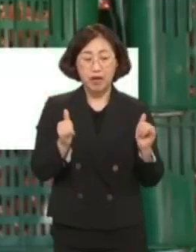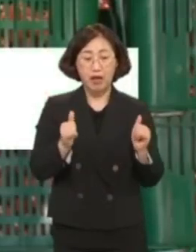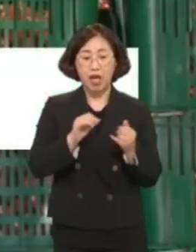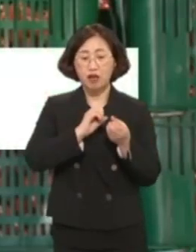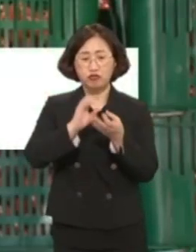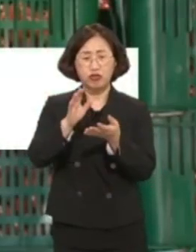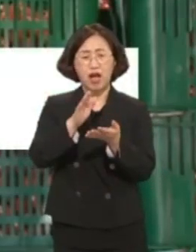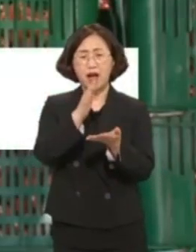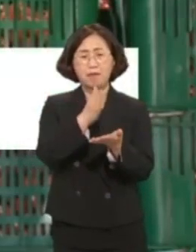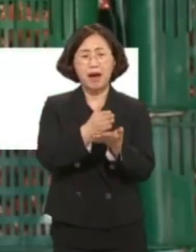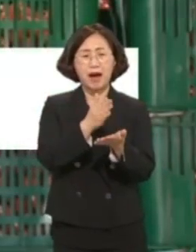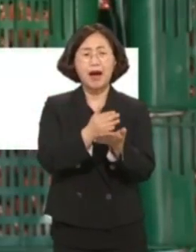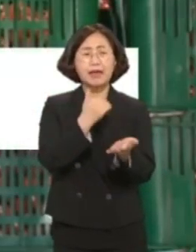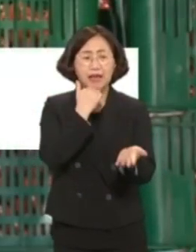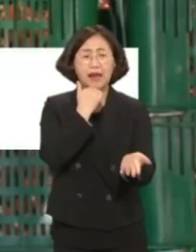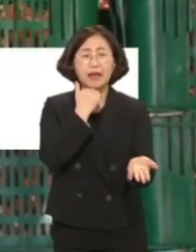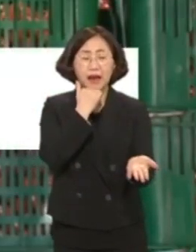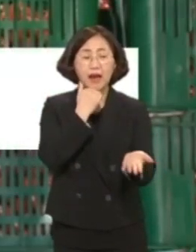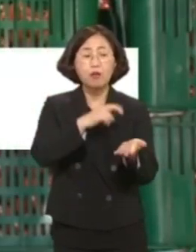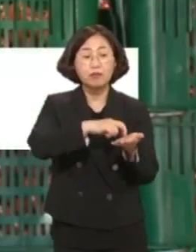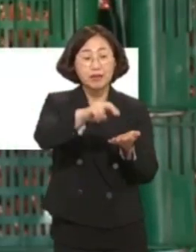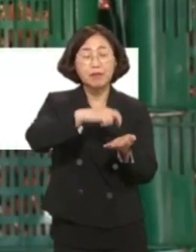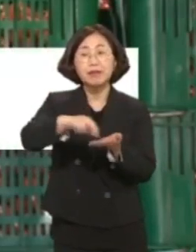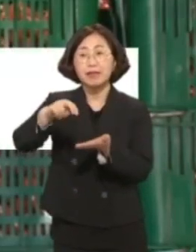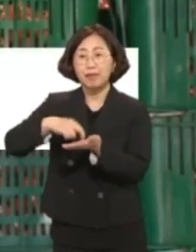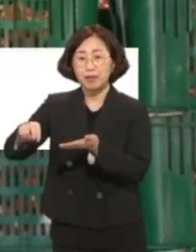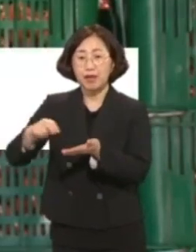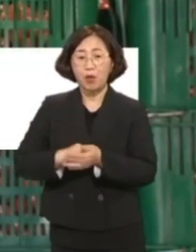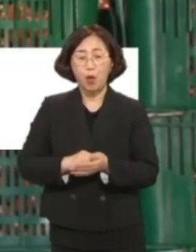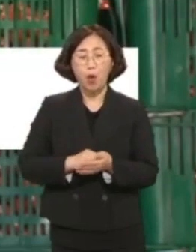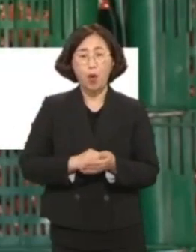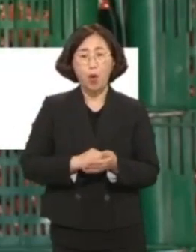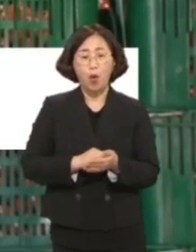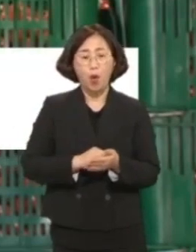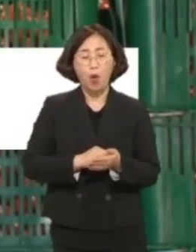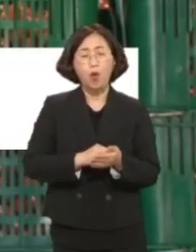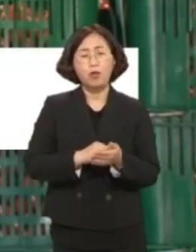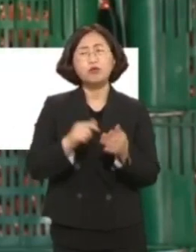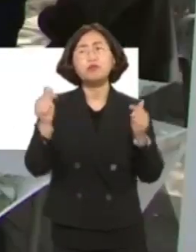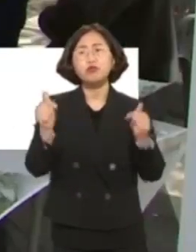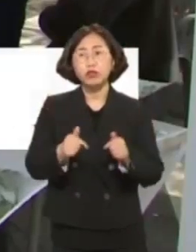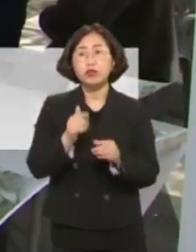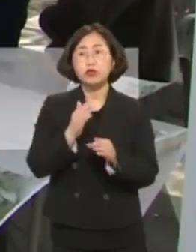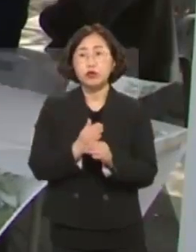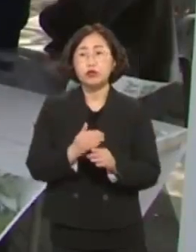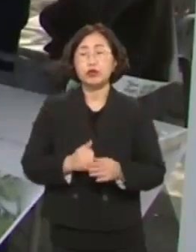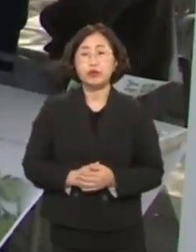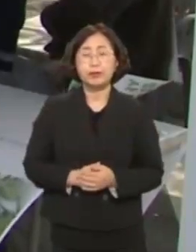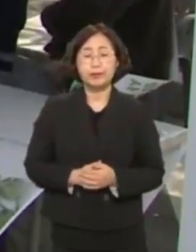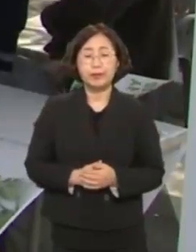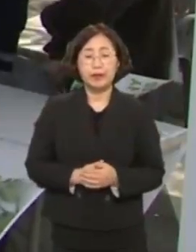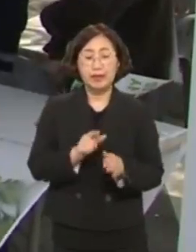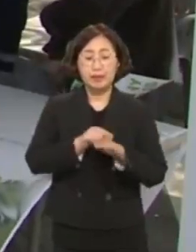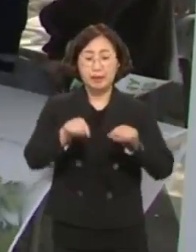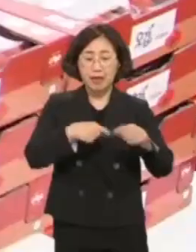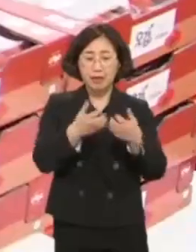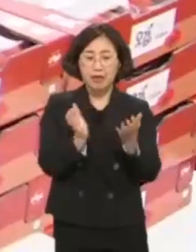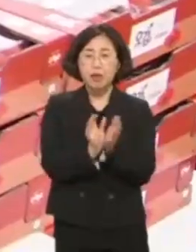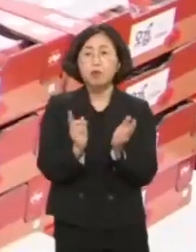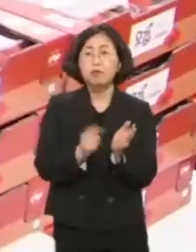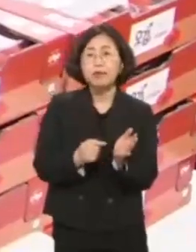출하를 지연 좀 부탁을 문자를 다 드렸고요. 들어오는 물량을 최대한 줄이고 있습니다. 지자체도 비상에